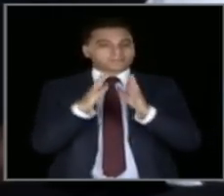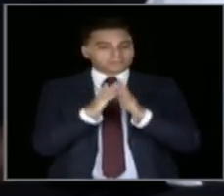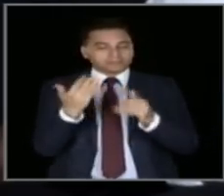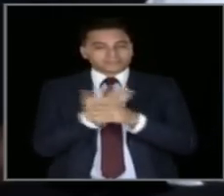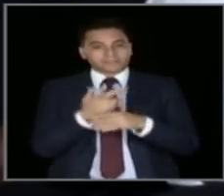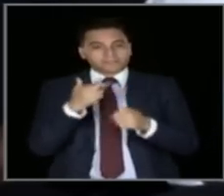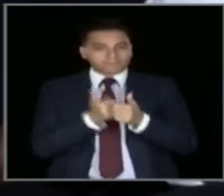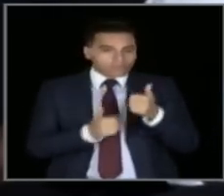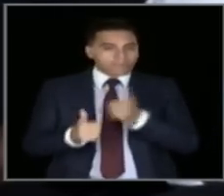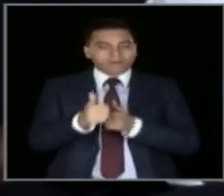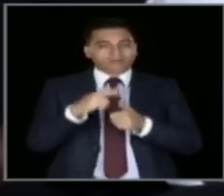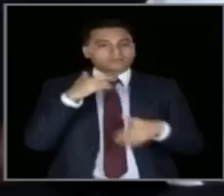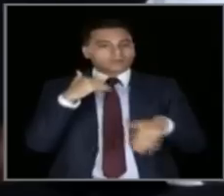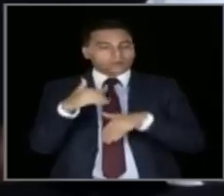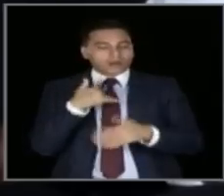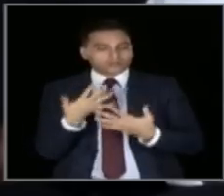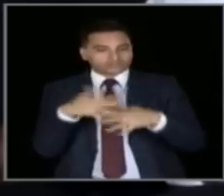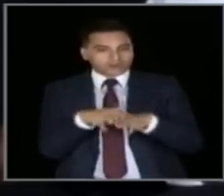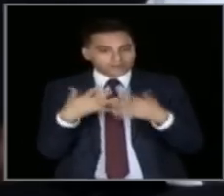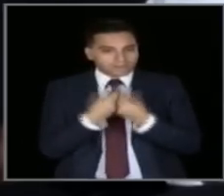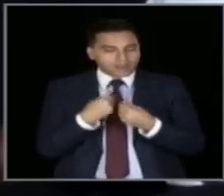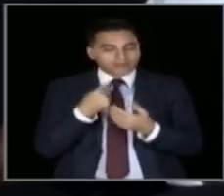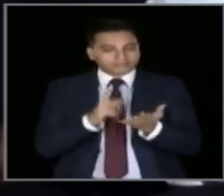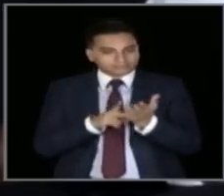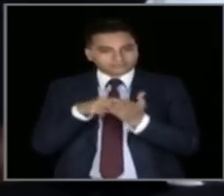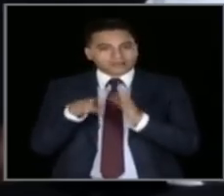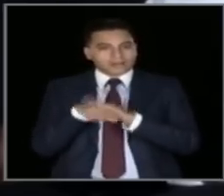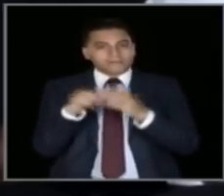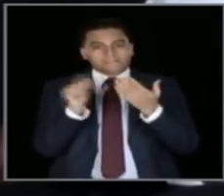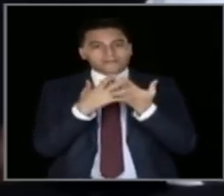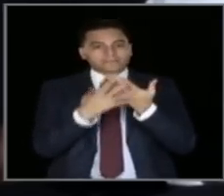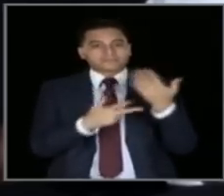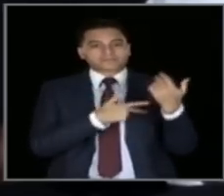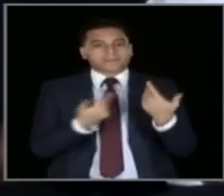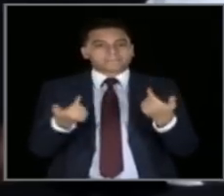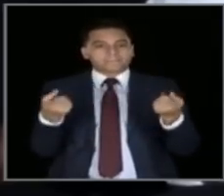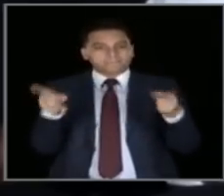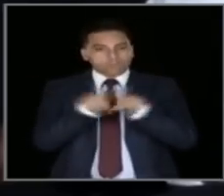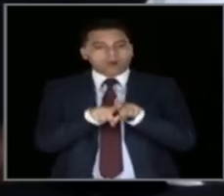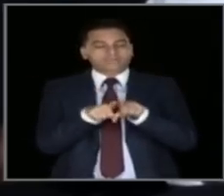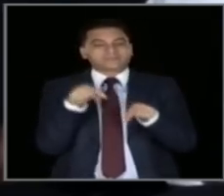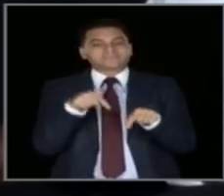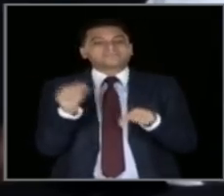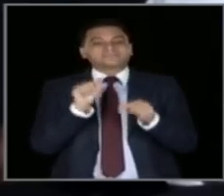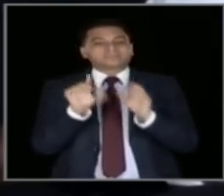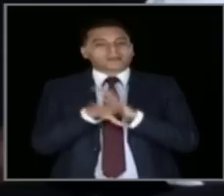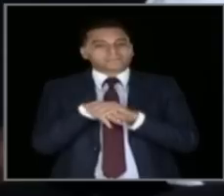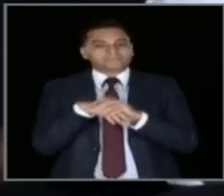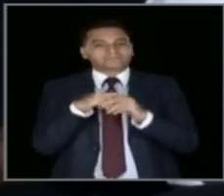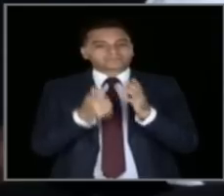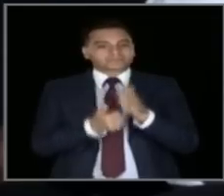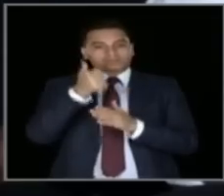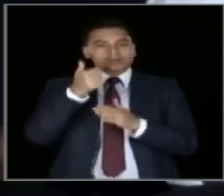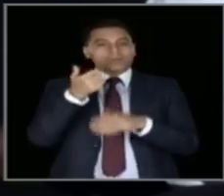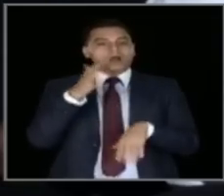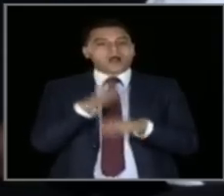الهمم شاركت فيها، والحمد لله عملت أبليكيشن اسمه مرافق. الأبليكيشن ده كسبت بيه مركز أول على